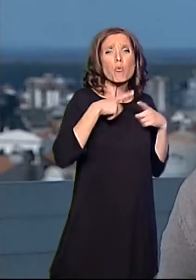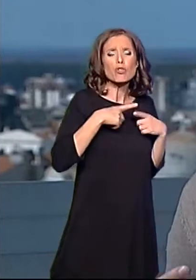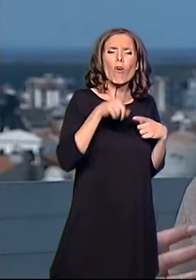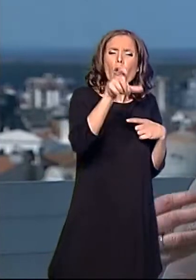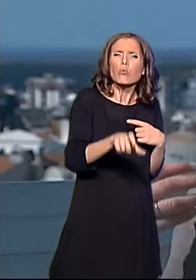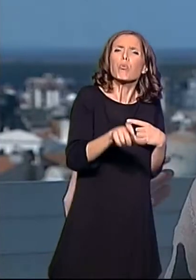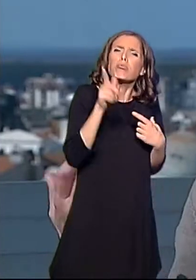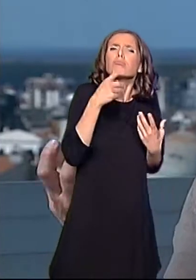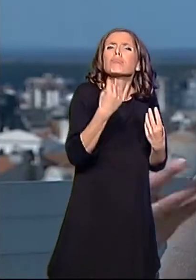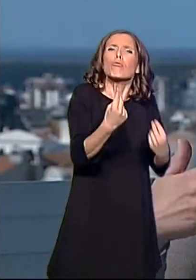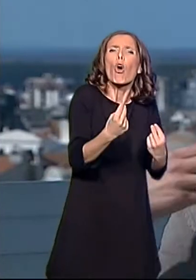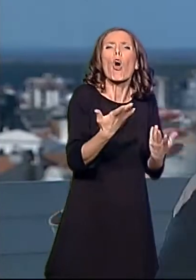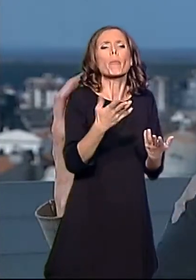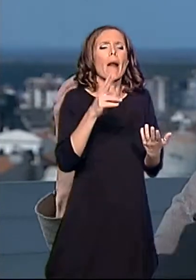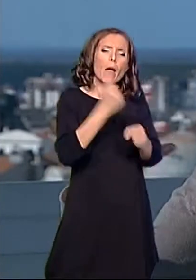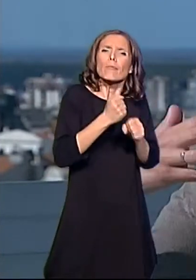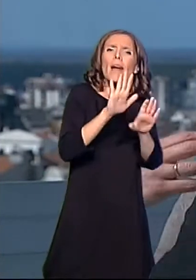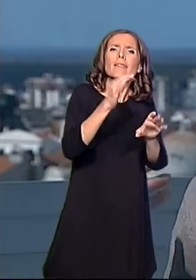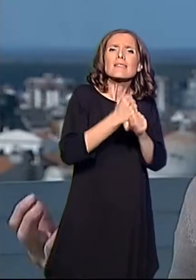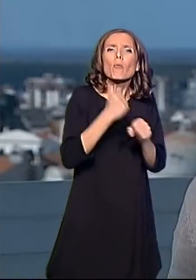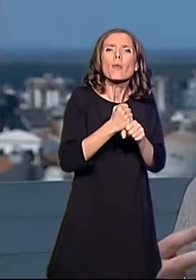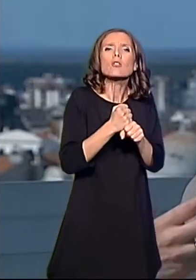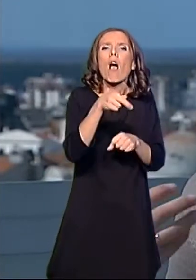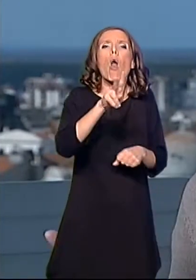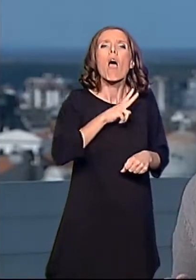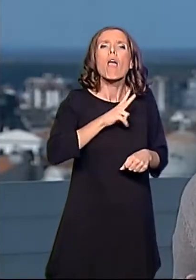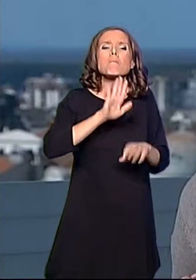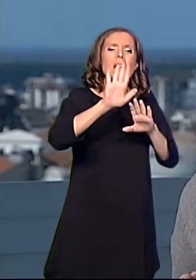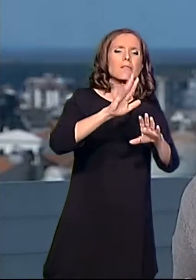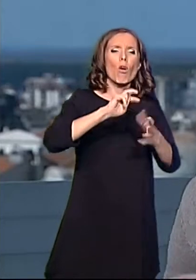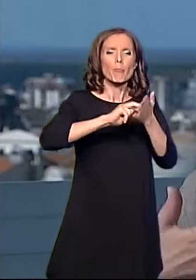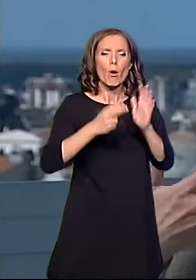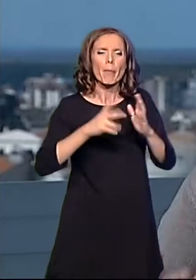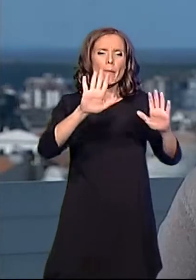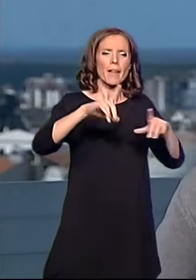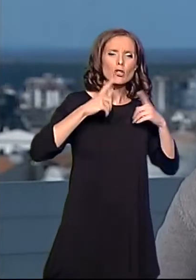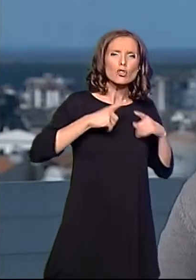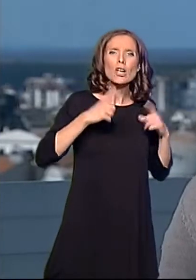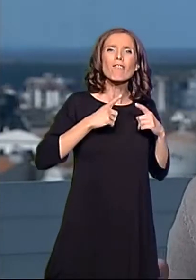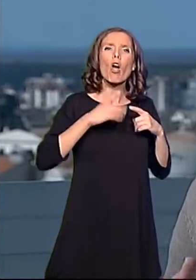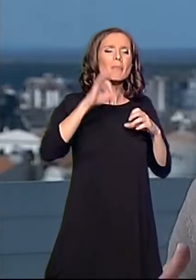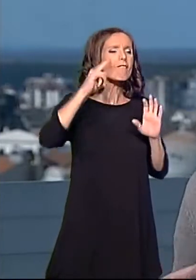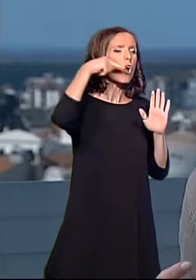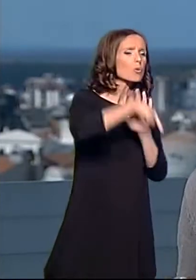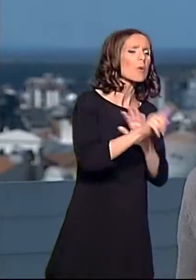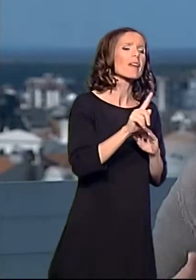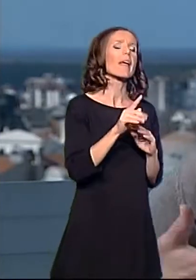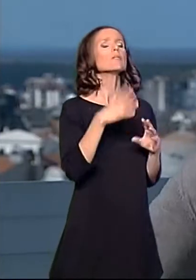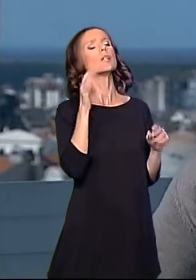radi svoj posao, međutim ona ima svoje probleme, svoju priču, ne unosi se dovoljno